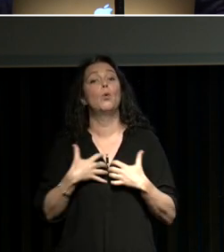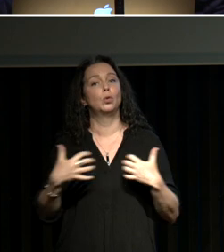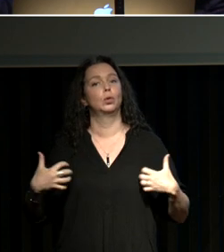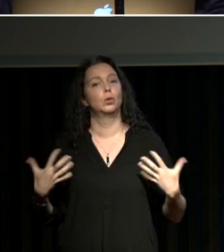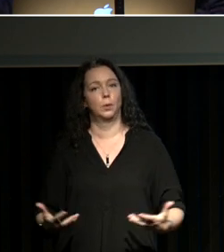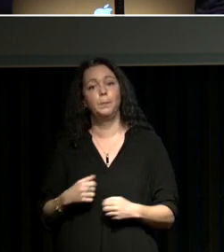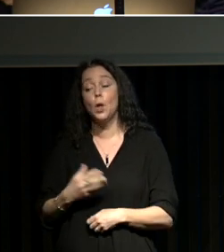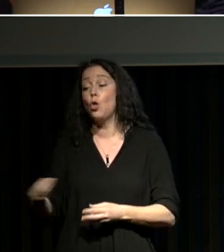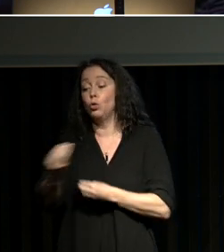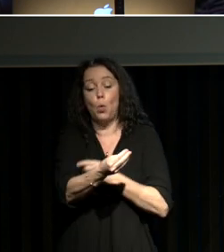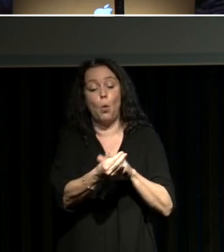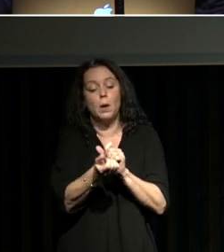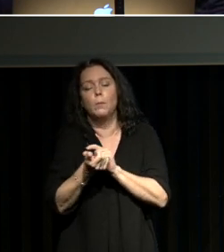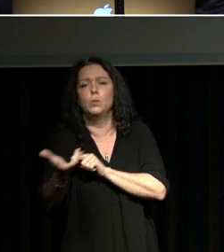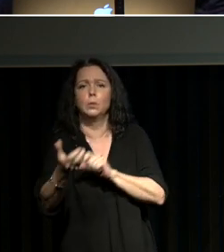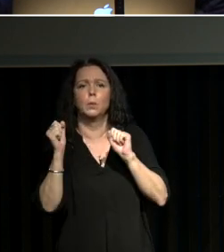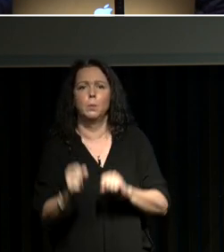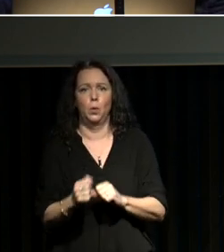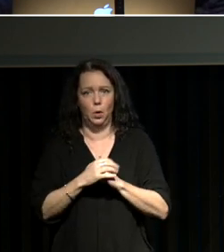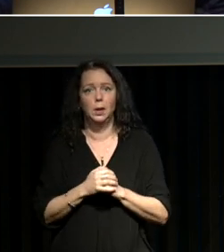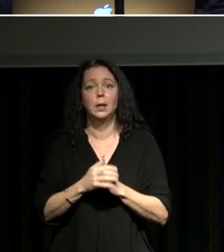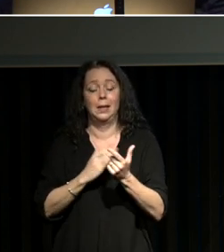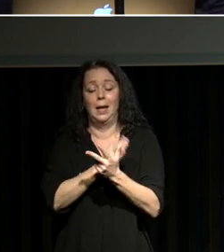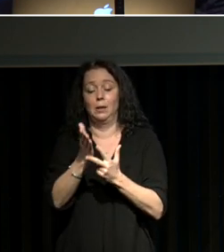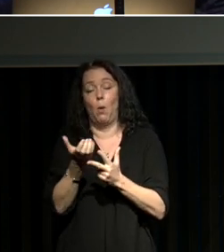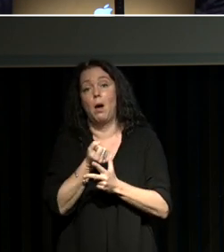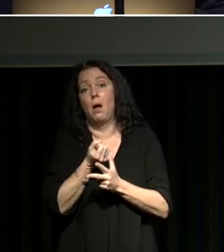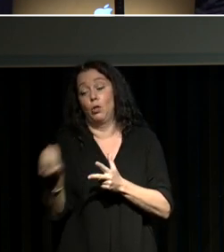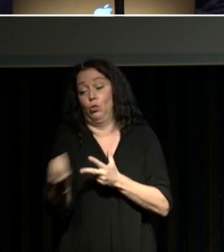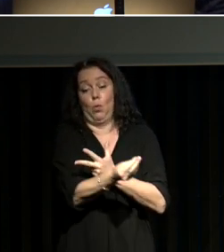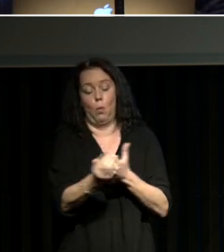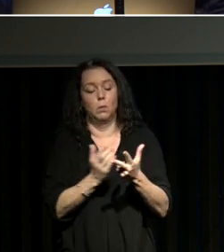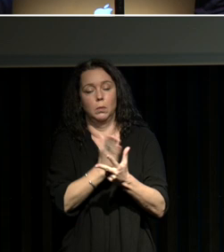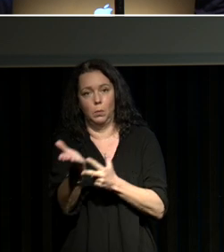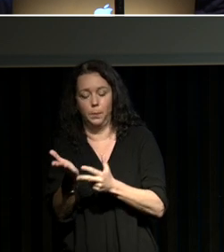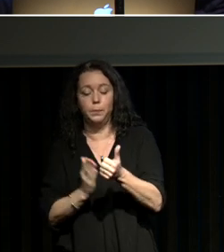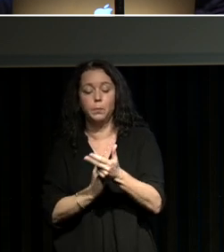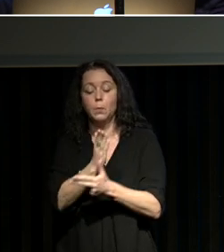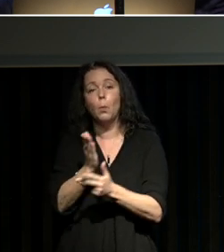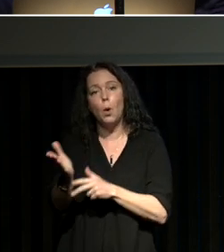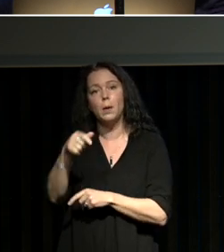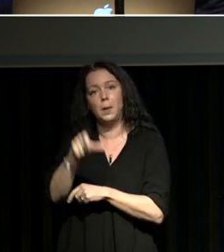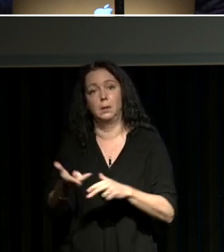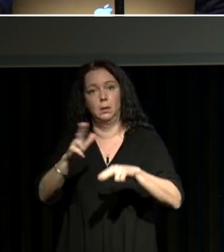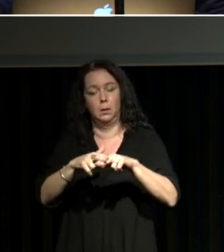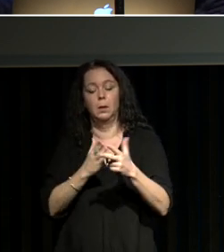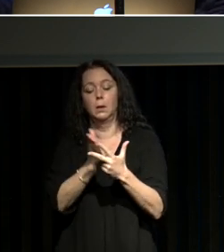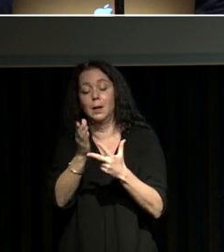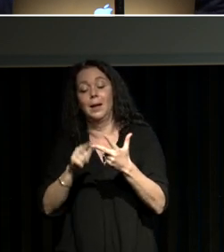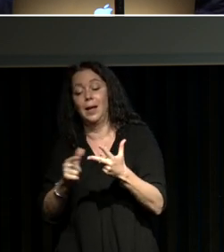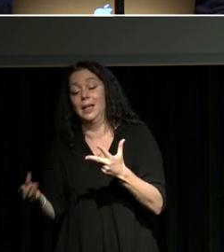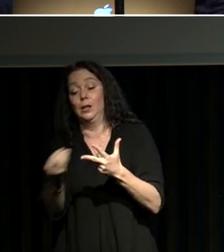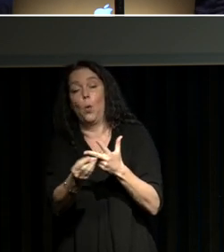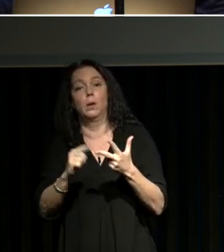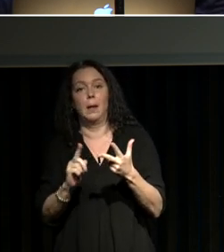dons sont possibles, et je vais les décliner. Il y a trois grands types de dons, deux dons issus de donneurs décédés et le don du vivant.